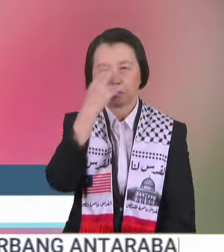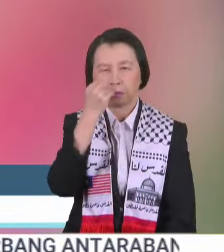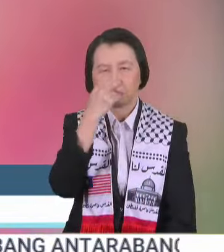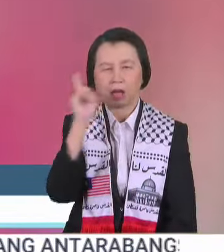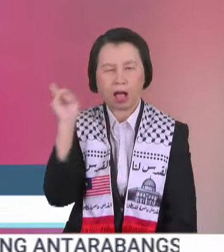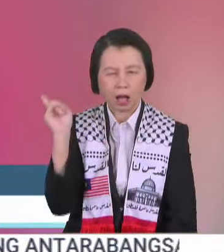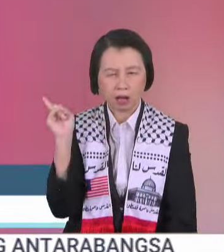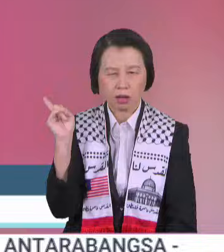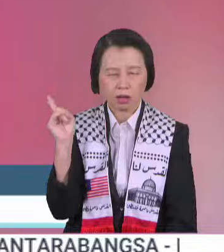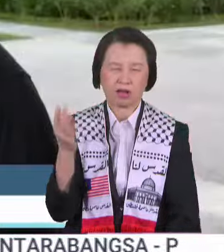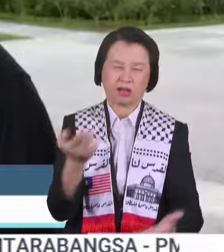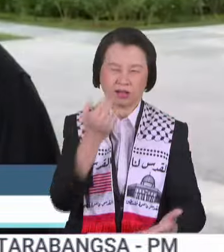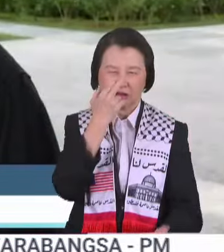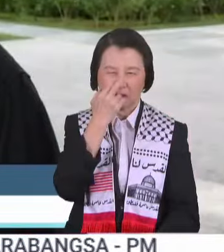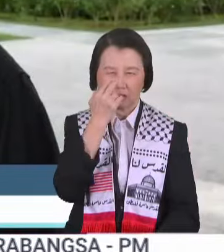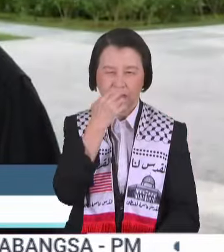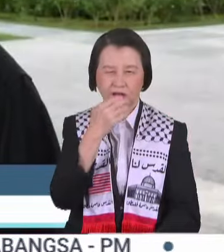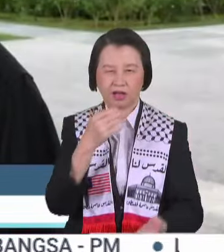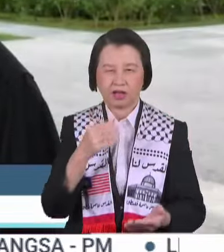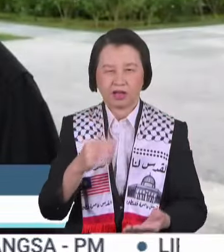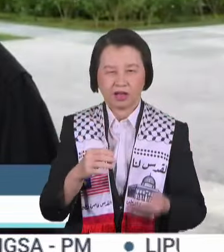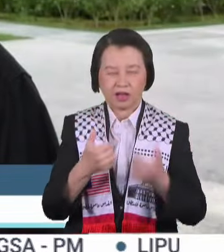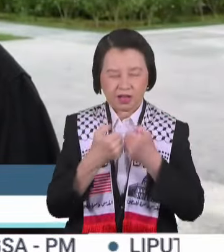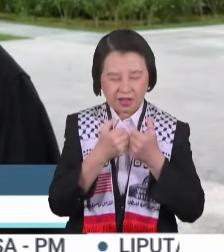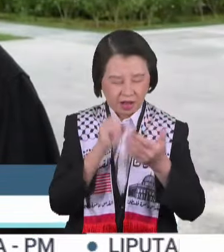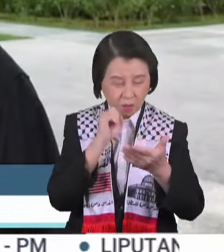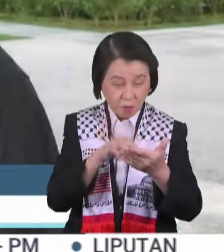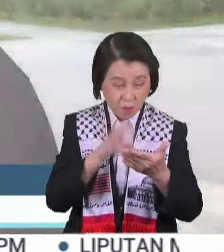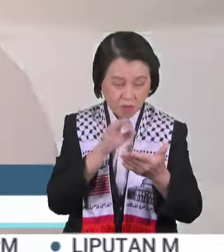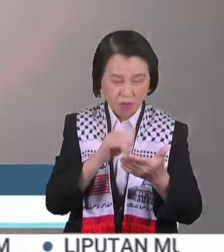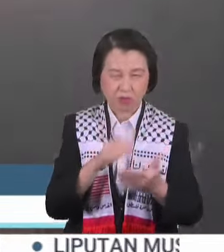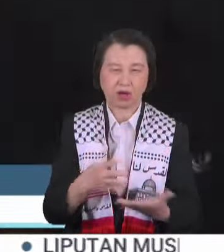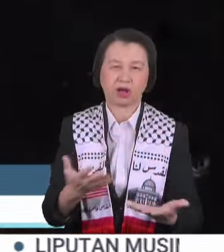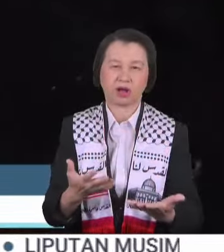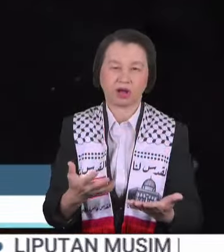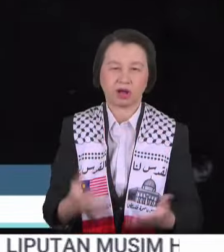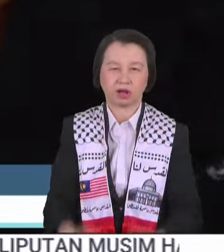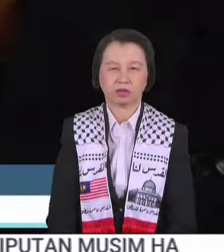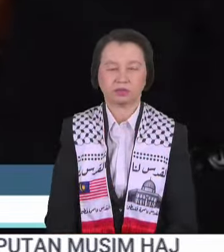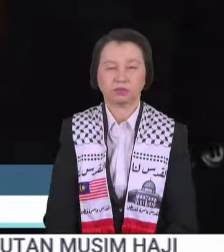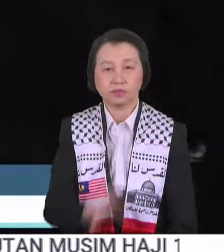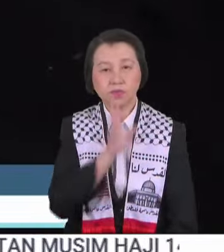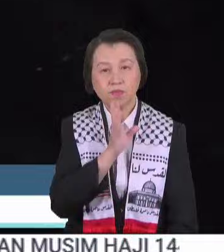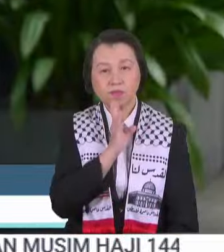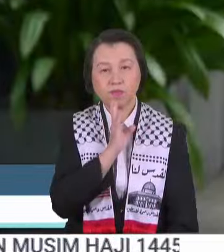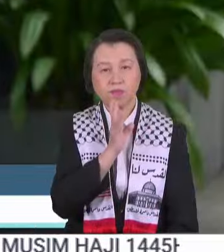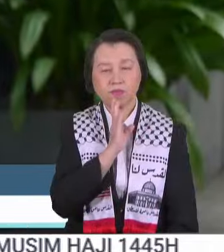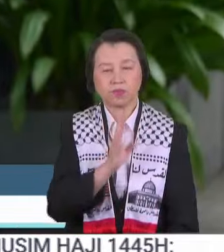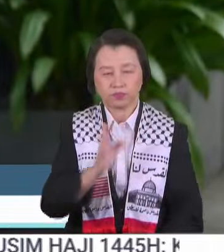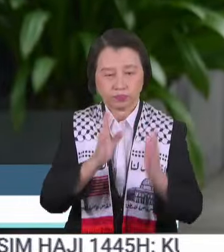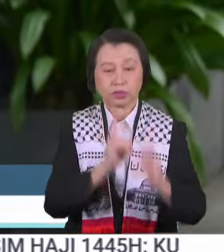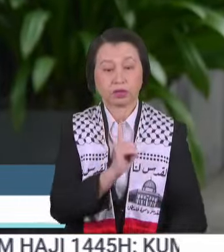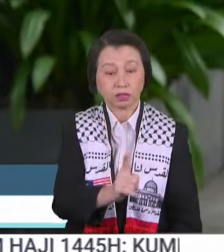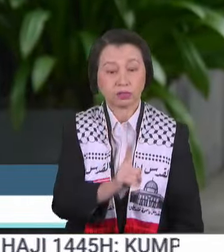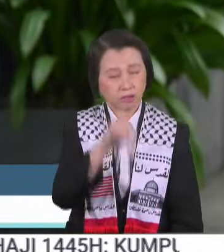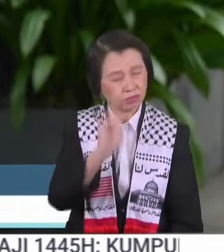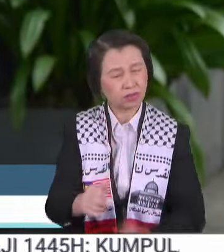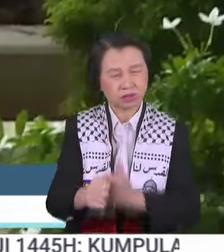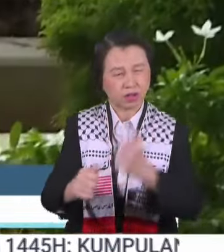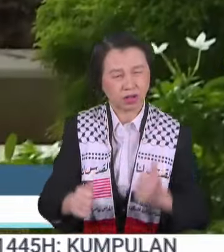kepelikannya tu. Kan buat konten lah, bukan di situ tempat dia. Tegasnya, umat Islam perlu mengelak